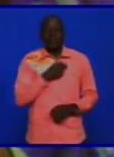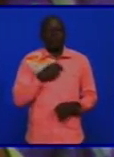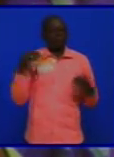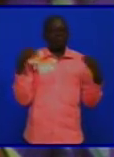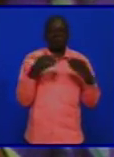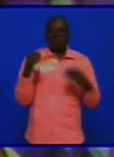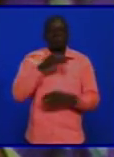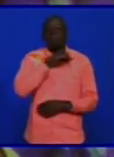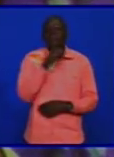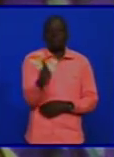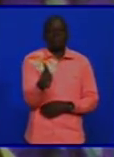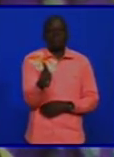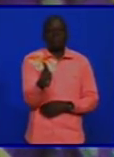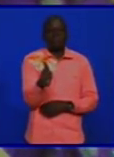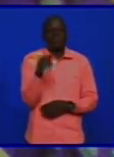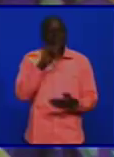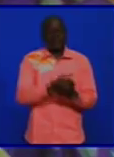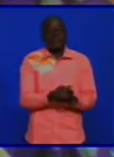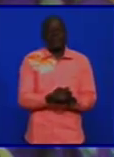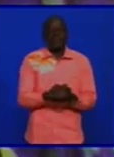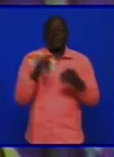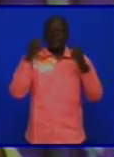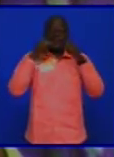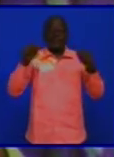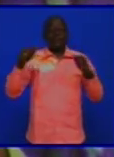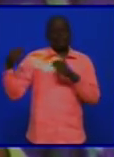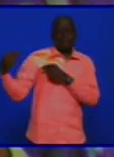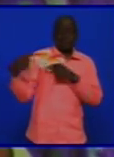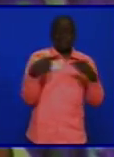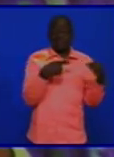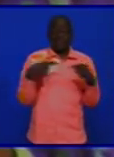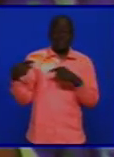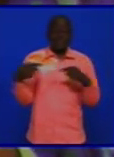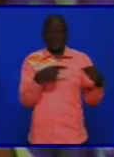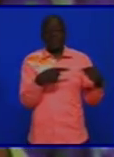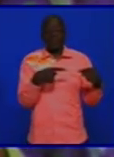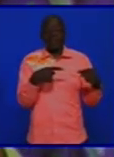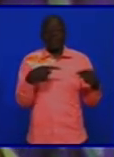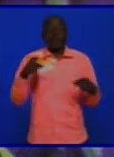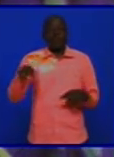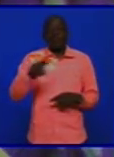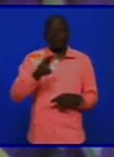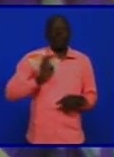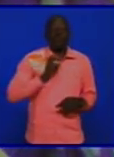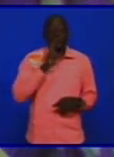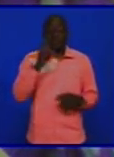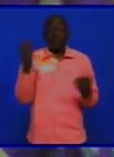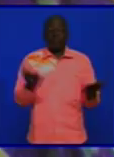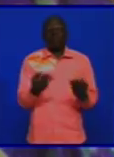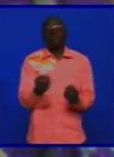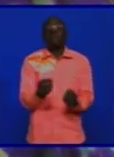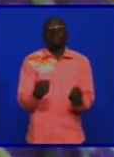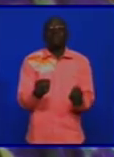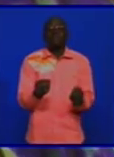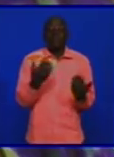soit. Si c'était une déclaration ouverte de guerre, nous savions où nous en étions aujourd'hui. Parce que